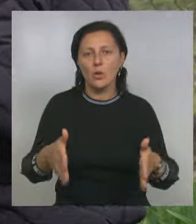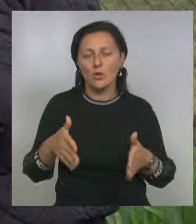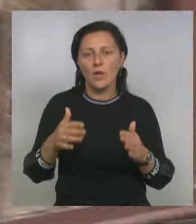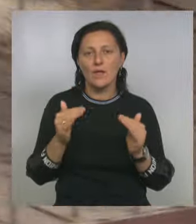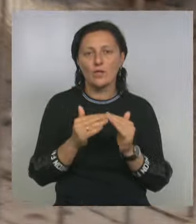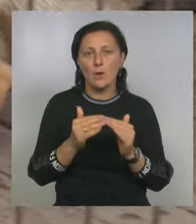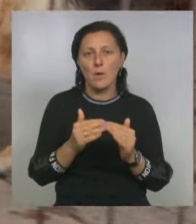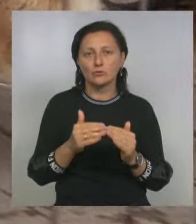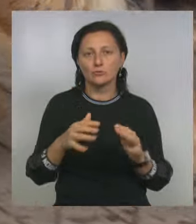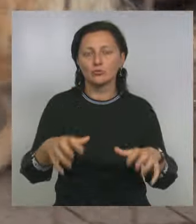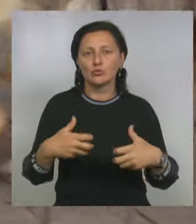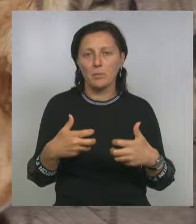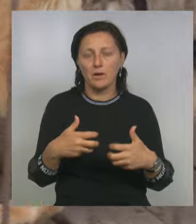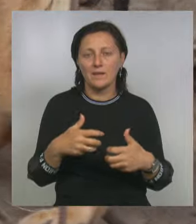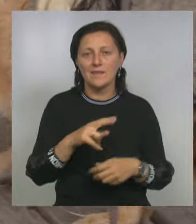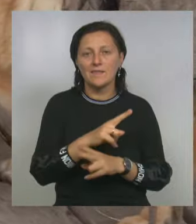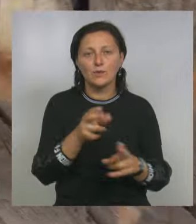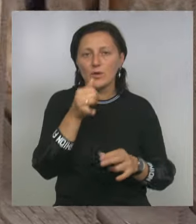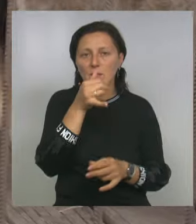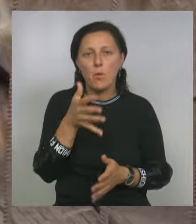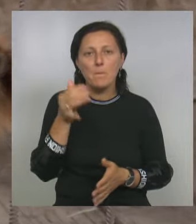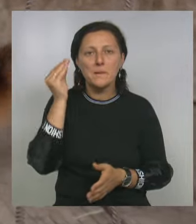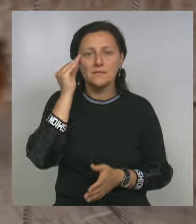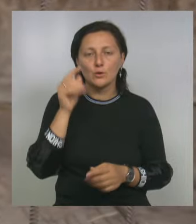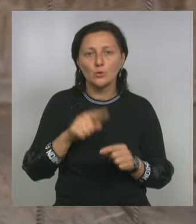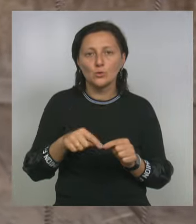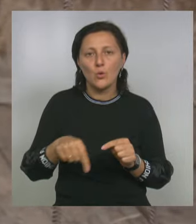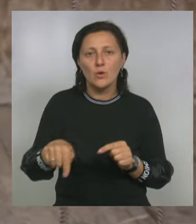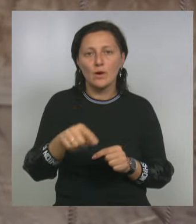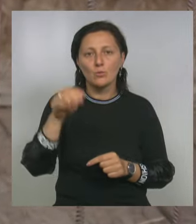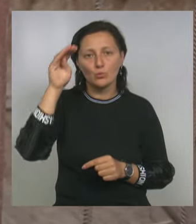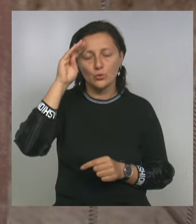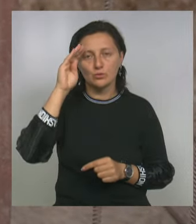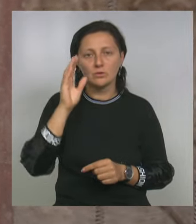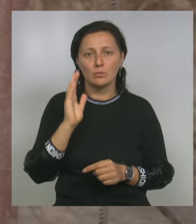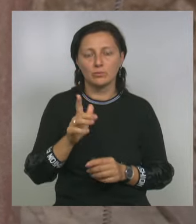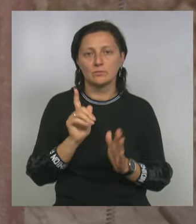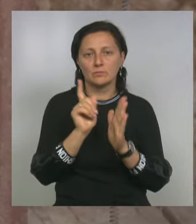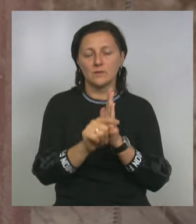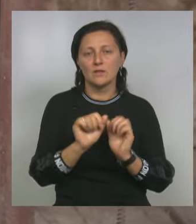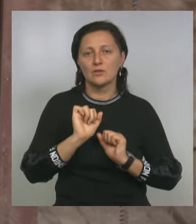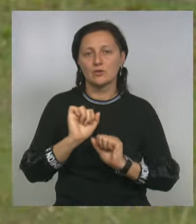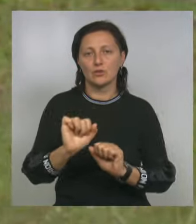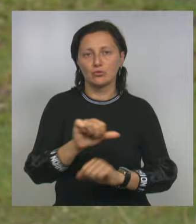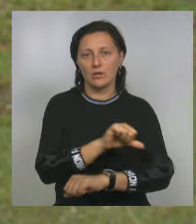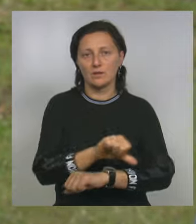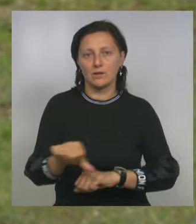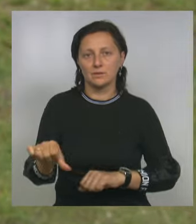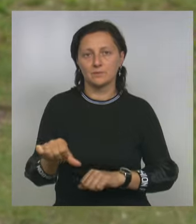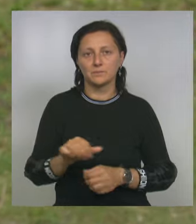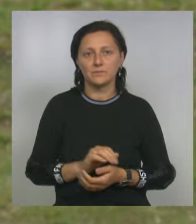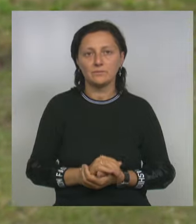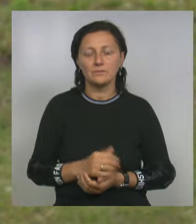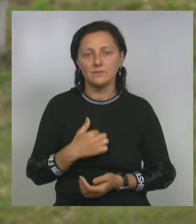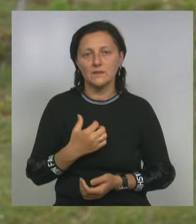домашнего любимца Норда. Тогда никто и представить не мог, что совсем скоро мужчинам с оружием в руках придется защищать рубежи родины. Страх за